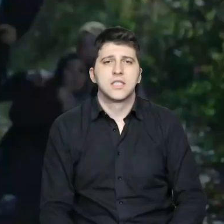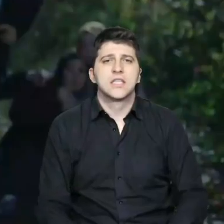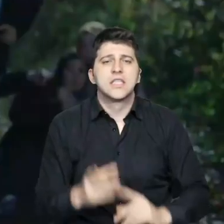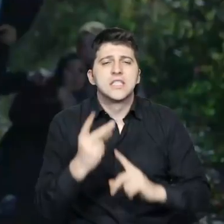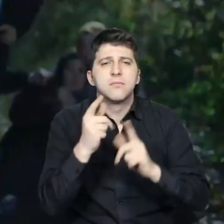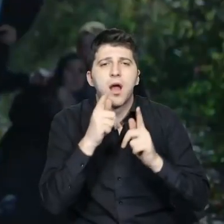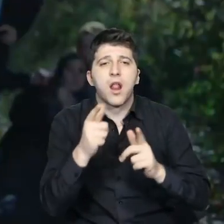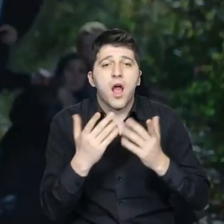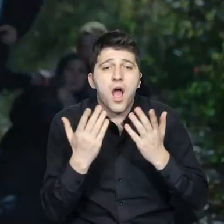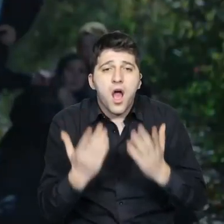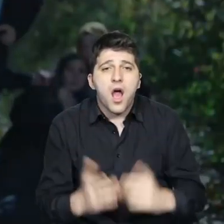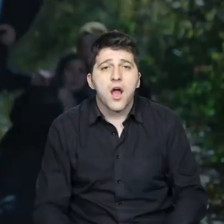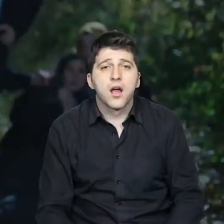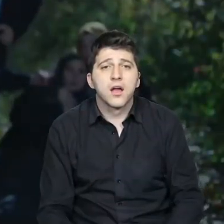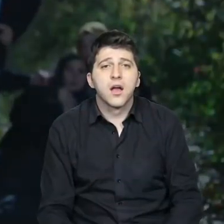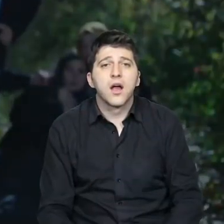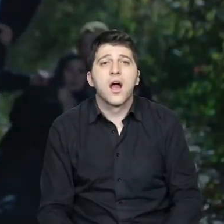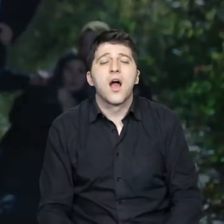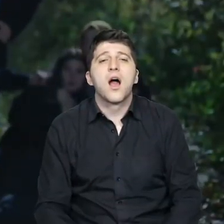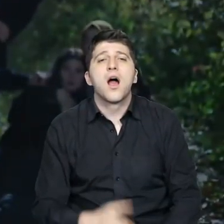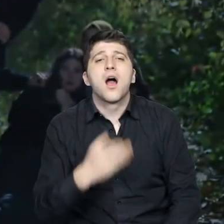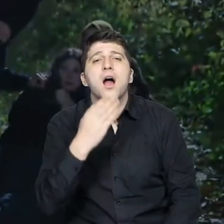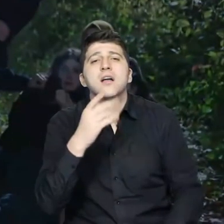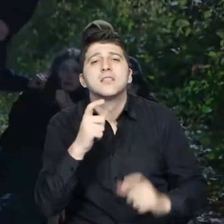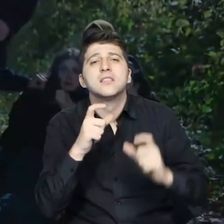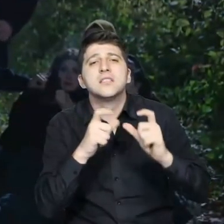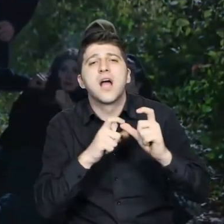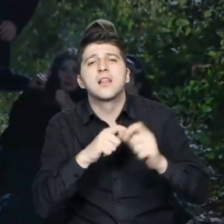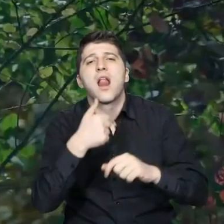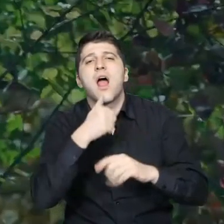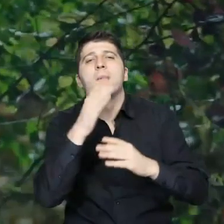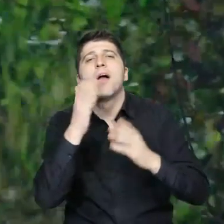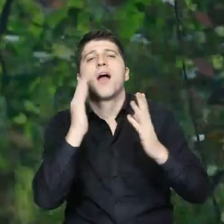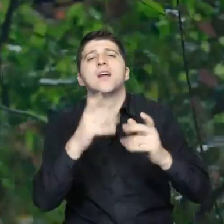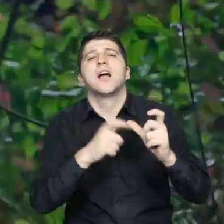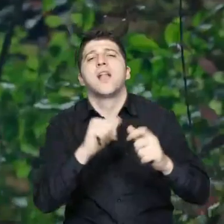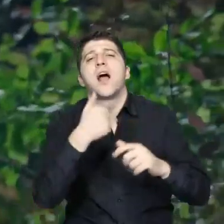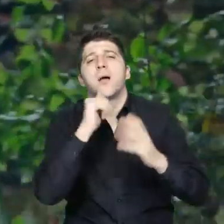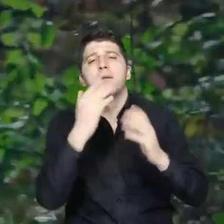İsmail! Aa, Santral abi. Santral abiymiş ya.